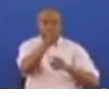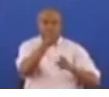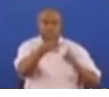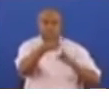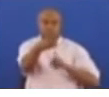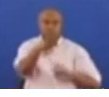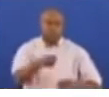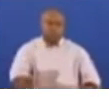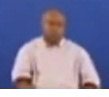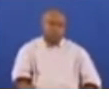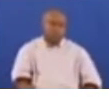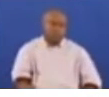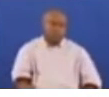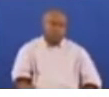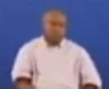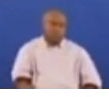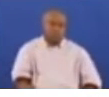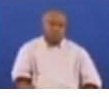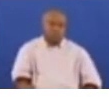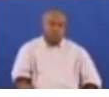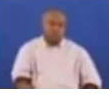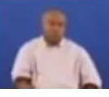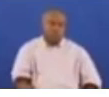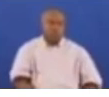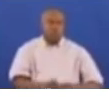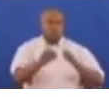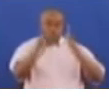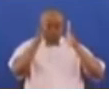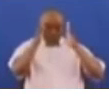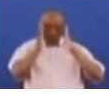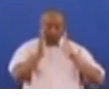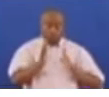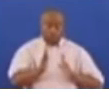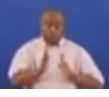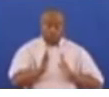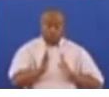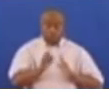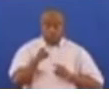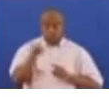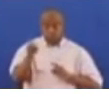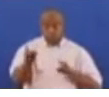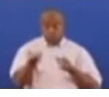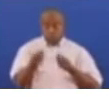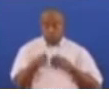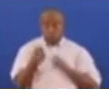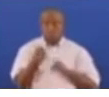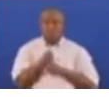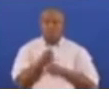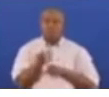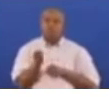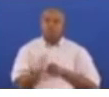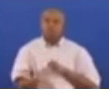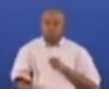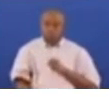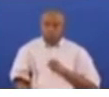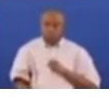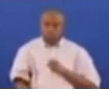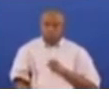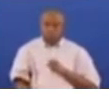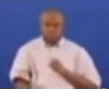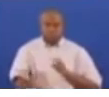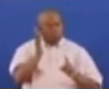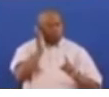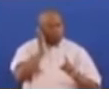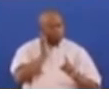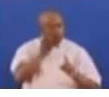100. Mheshimiwa Spika, tulipewa kazi hii na wewe ili kuwapa